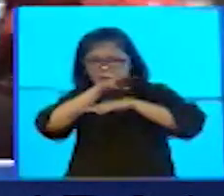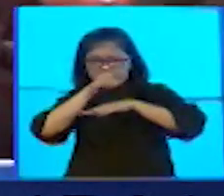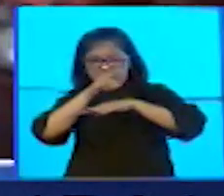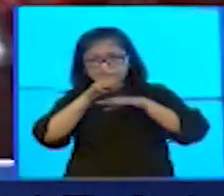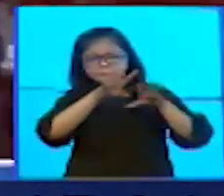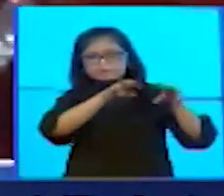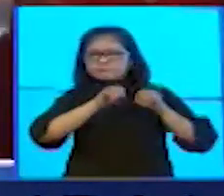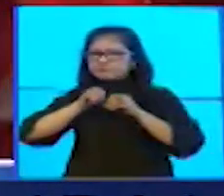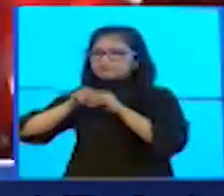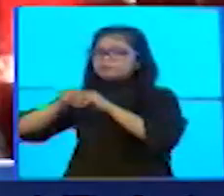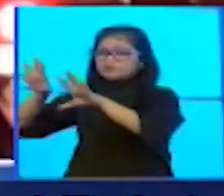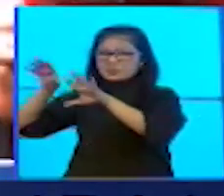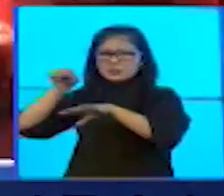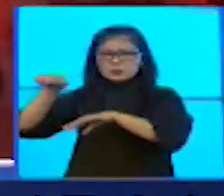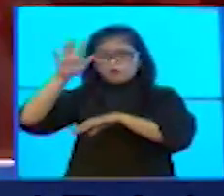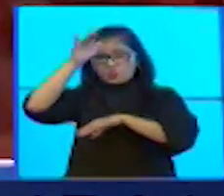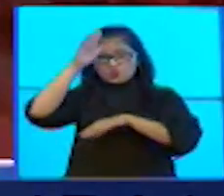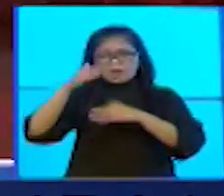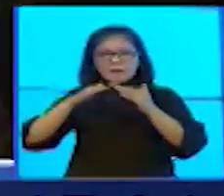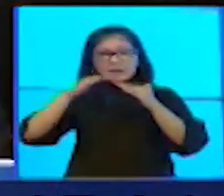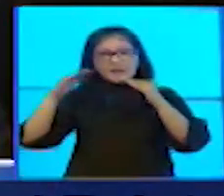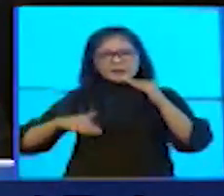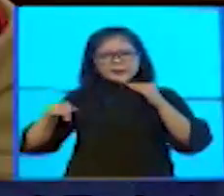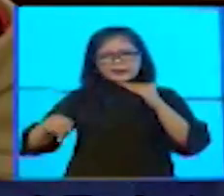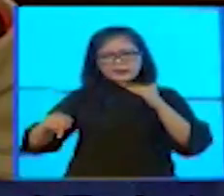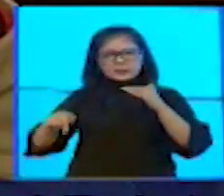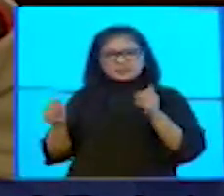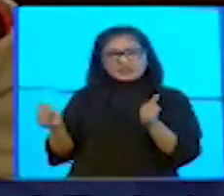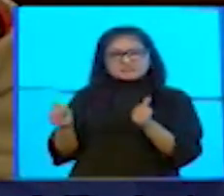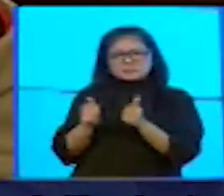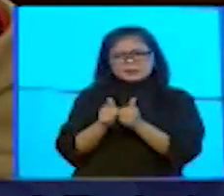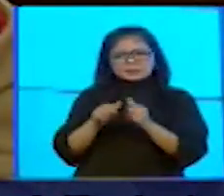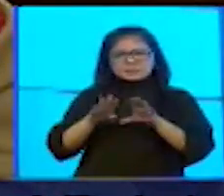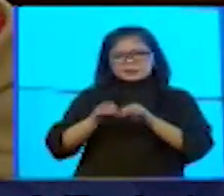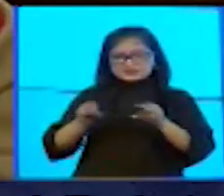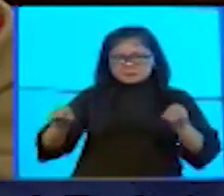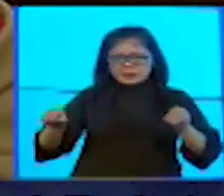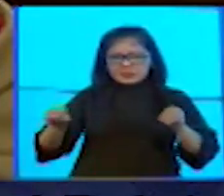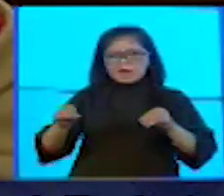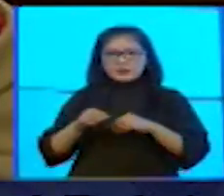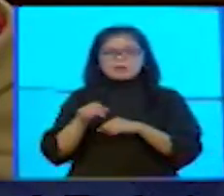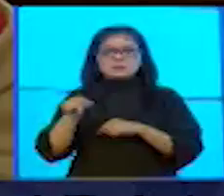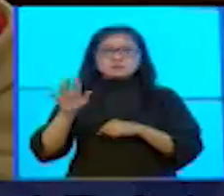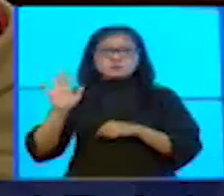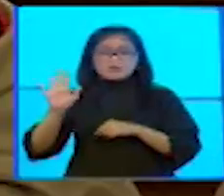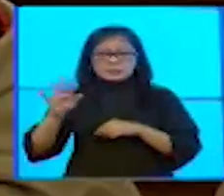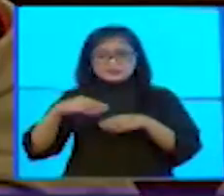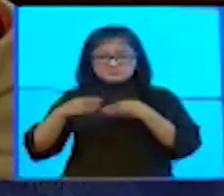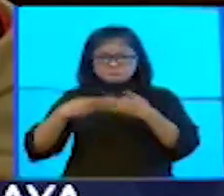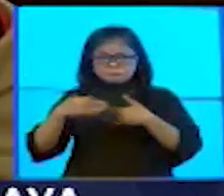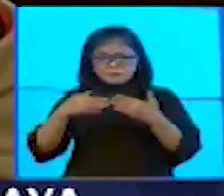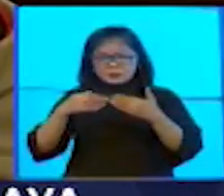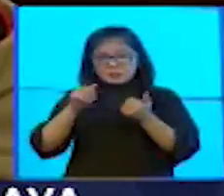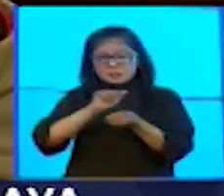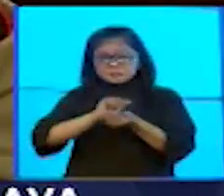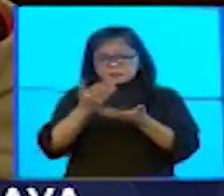adalah Hai Adiknya sendiri yang merangkap asistennya tak akan melakukan gelar perkara Hai untuk bisa